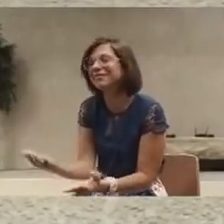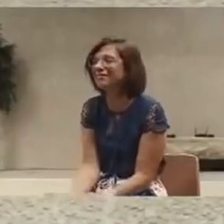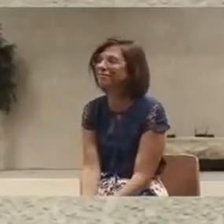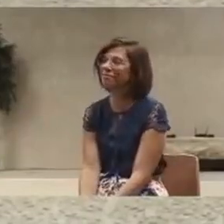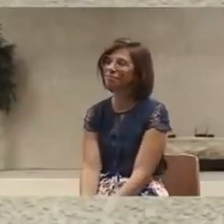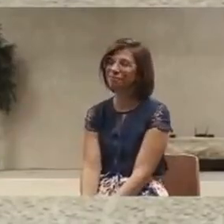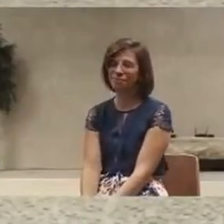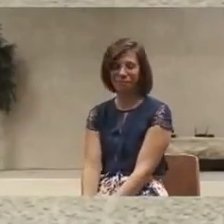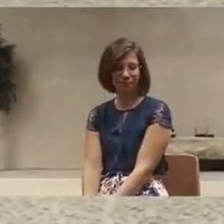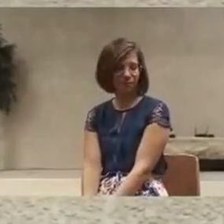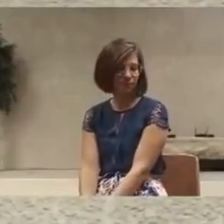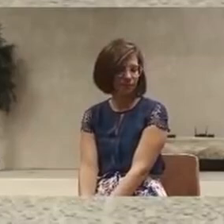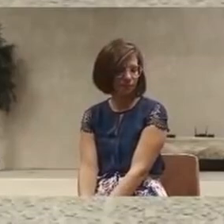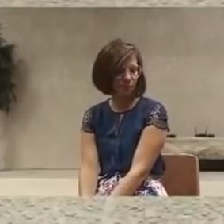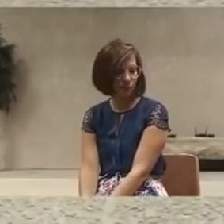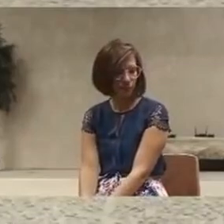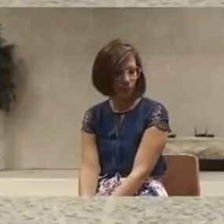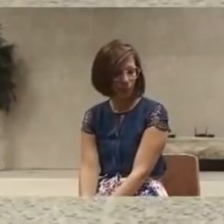ces derniers temps.